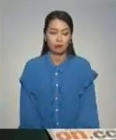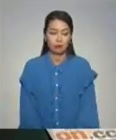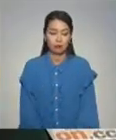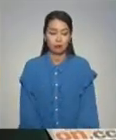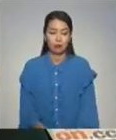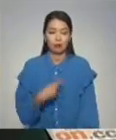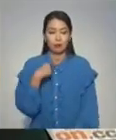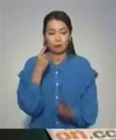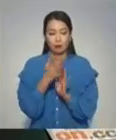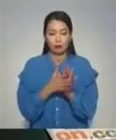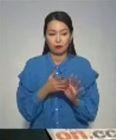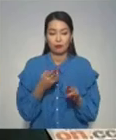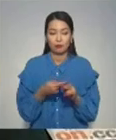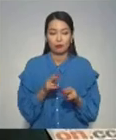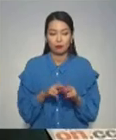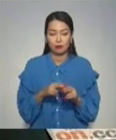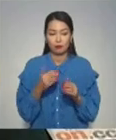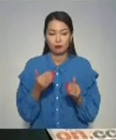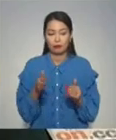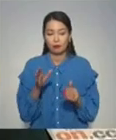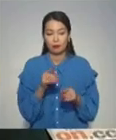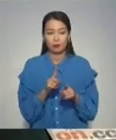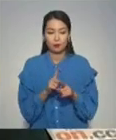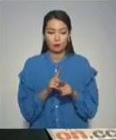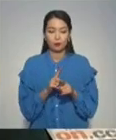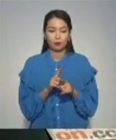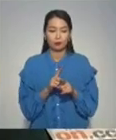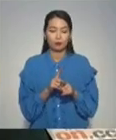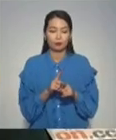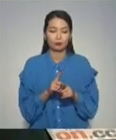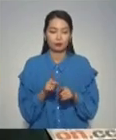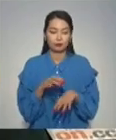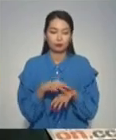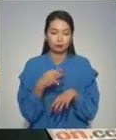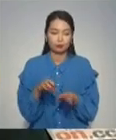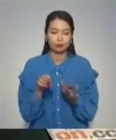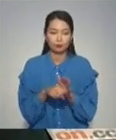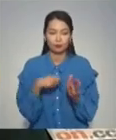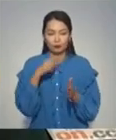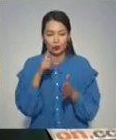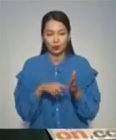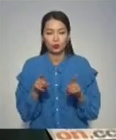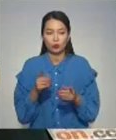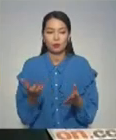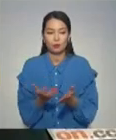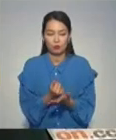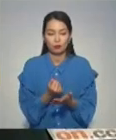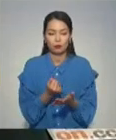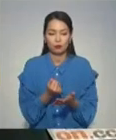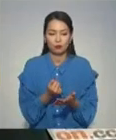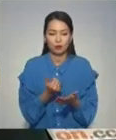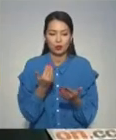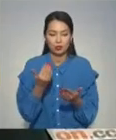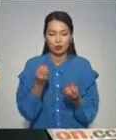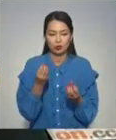Мы понимаем, что искать останки Чой на свалке все равно, что искать иголку в стоге сена. Но я уверен, мы его найдем. Пока не можем найти ее голову и